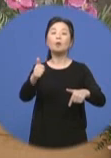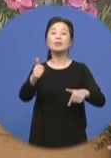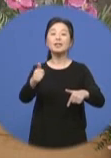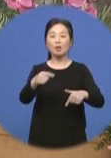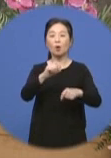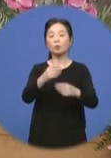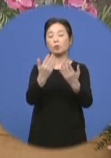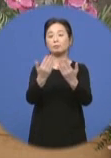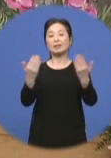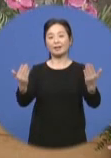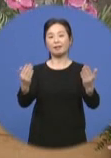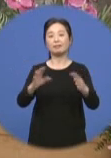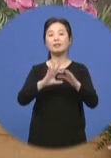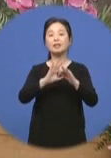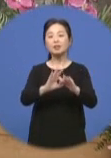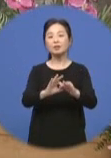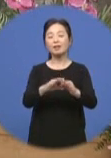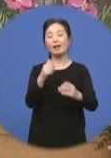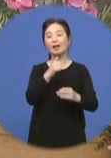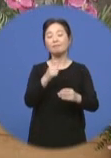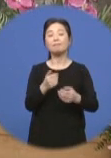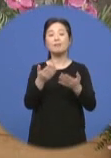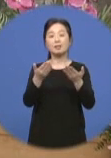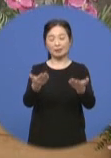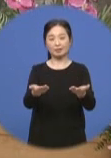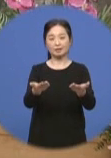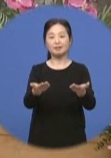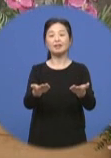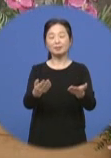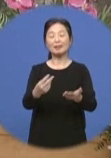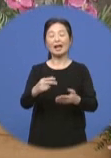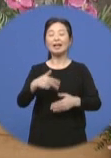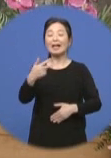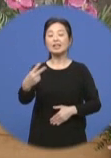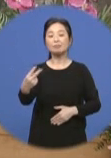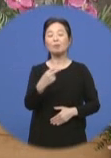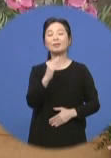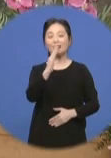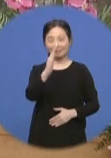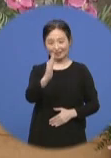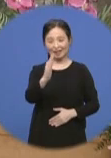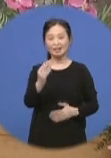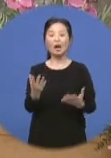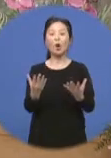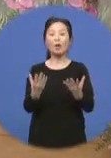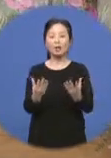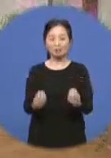来週もぜひご覧ください。それでは今日はこのあたりで失礼いたします。